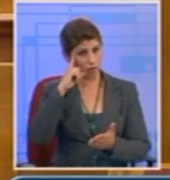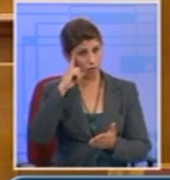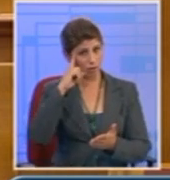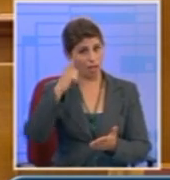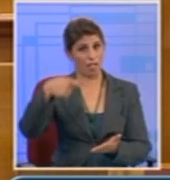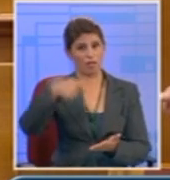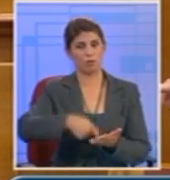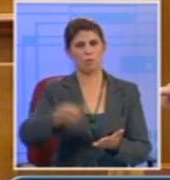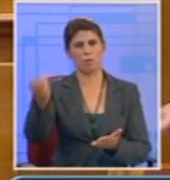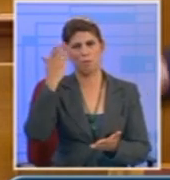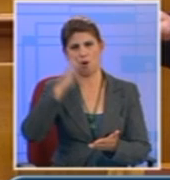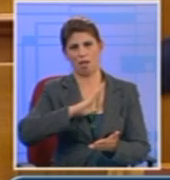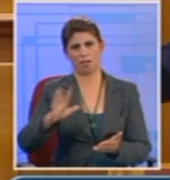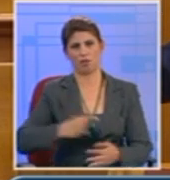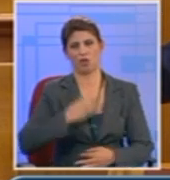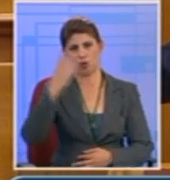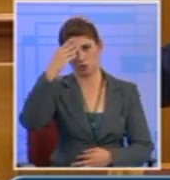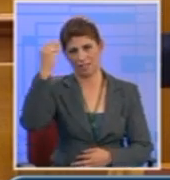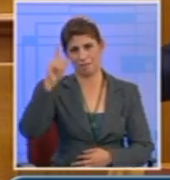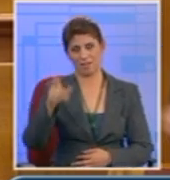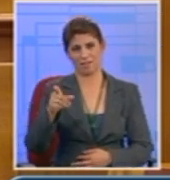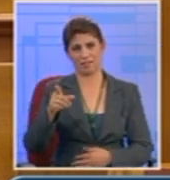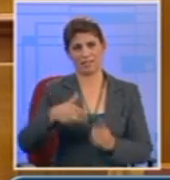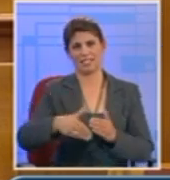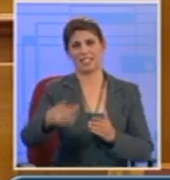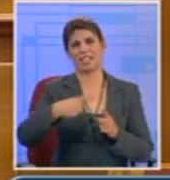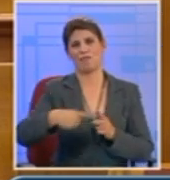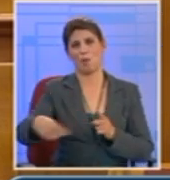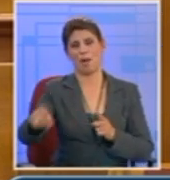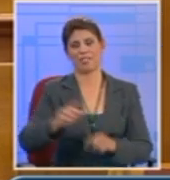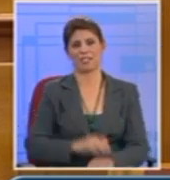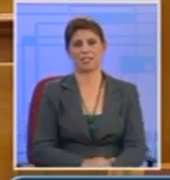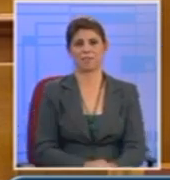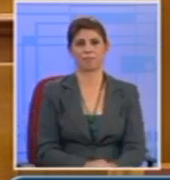πληρώσει πολύ ακριβά ο κύριος τσίπρας σε λίγες εβδομάδες